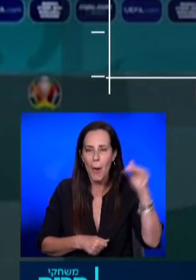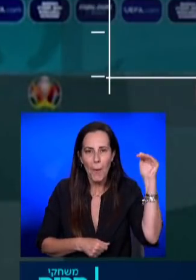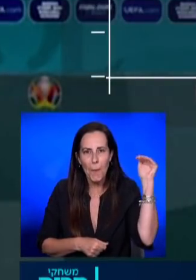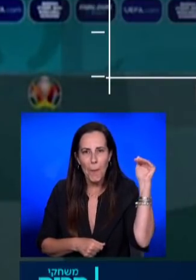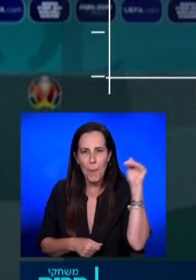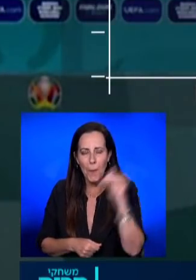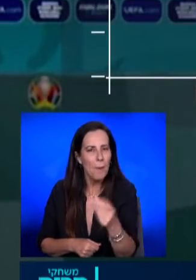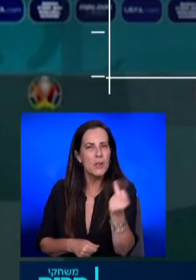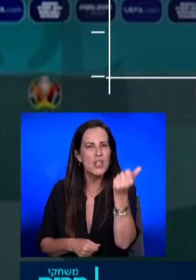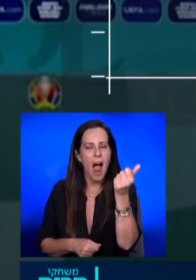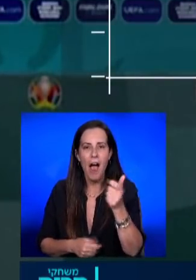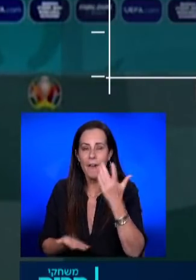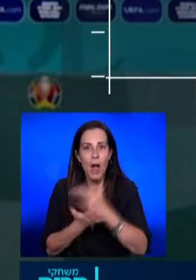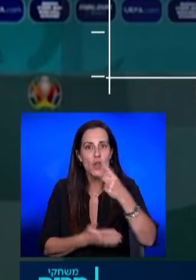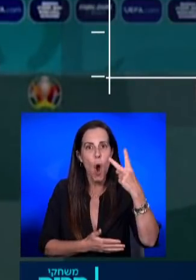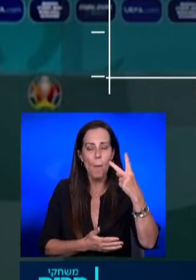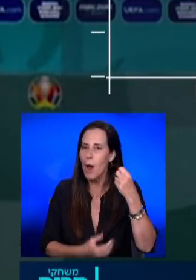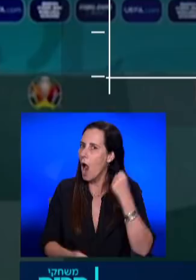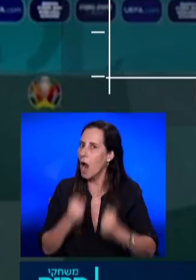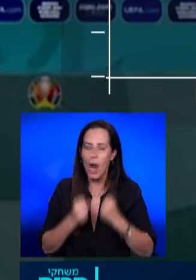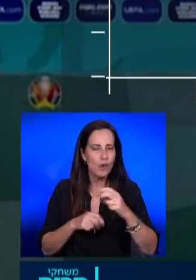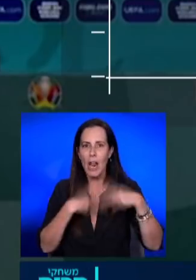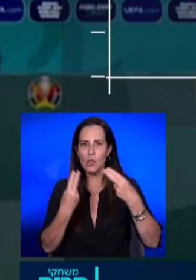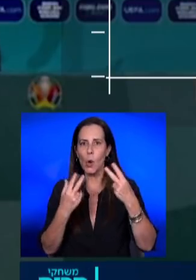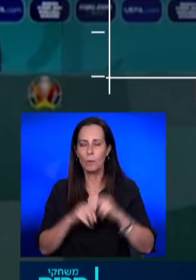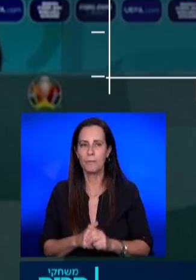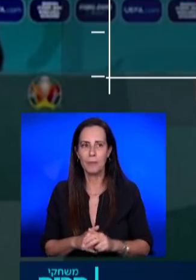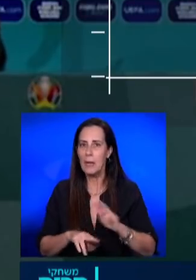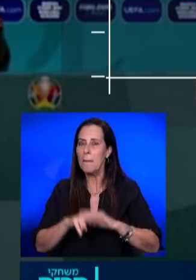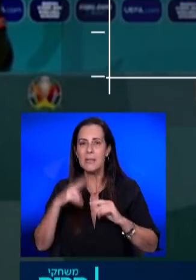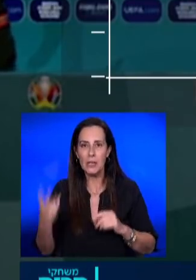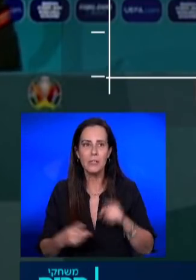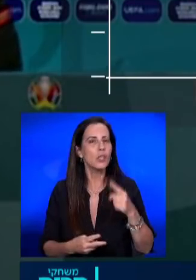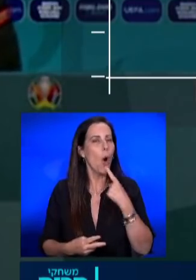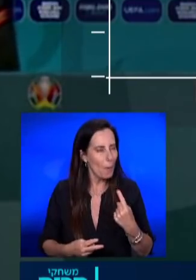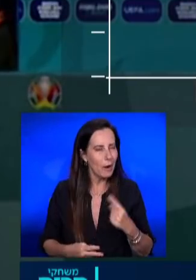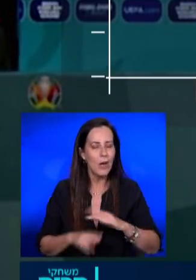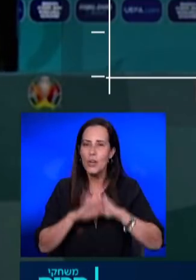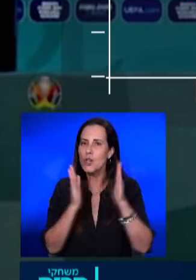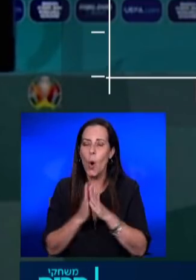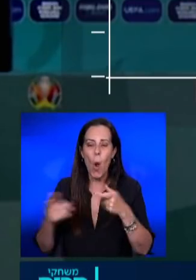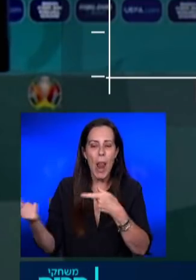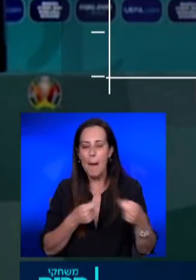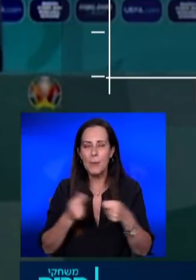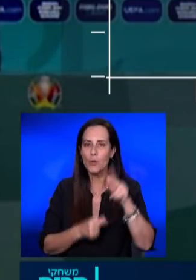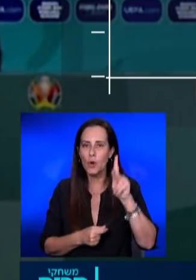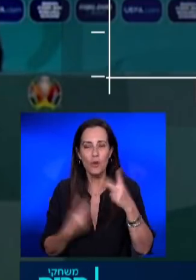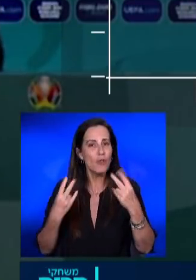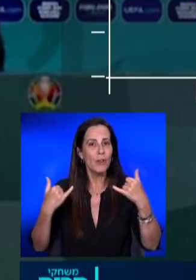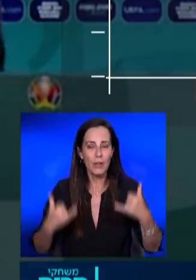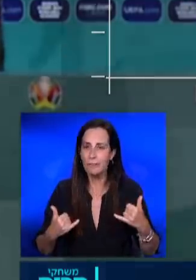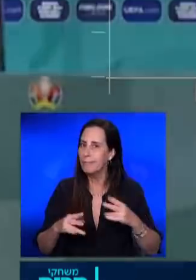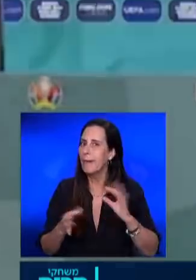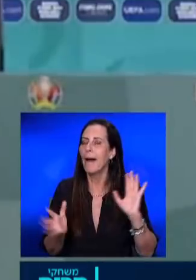ברגע, וכבר יומיים שהיא מתקשה להתאושש. מצד שני, זה אומר שכל המניות של קוקה-קולה שוות עכשיו